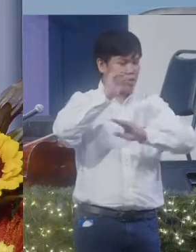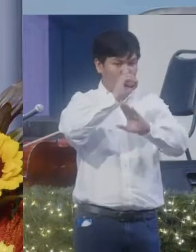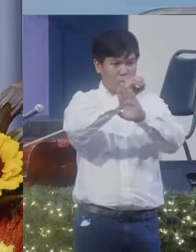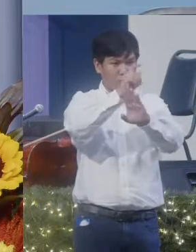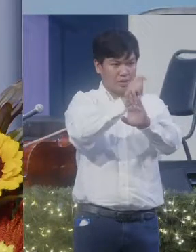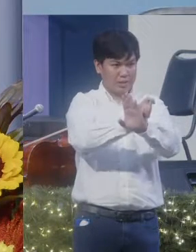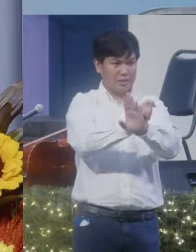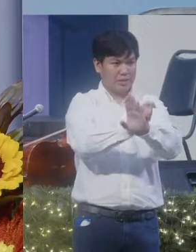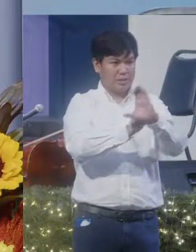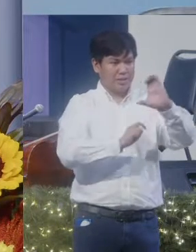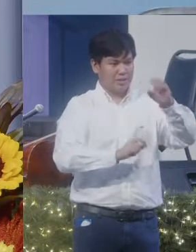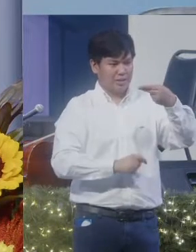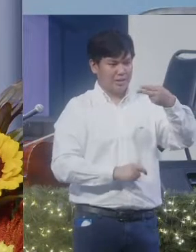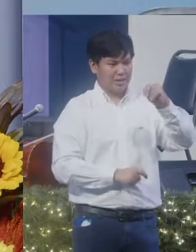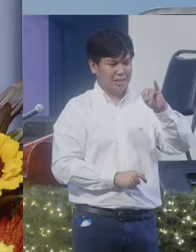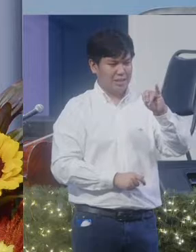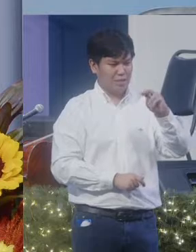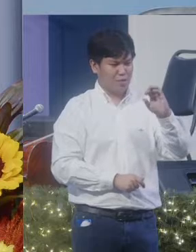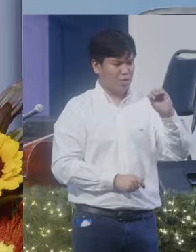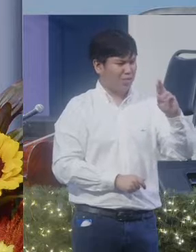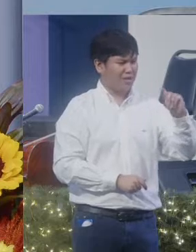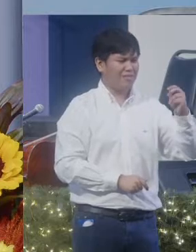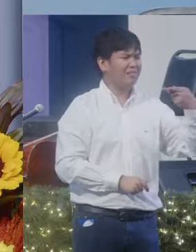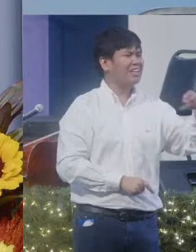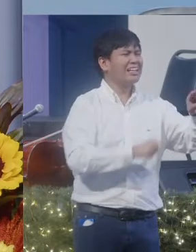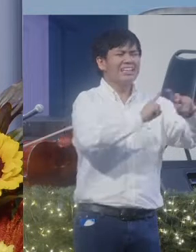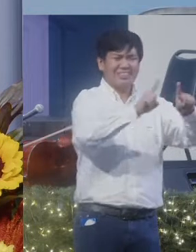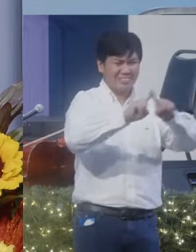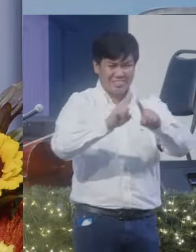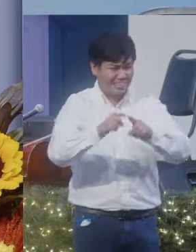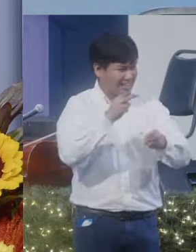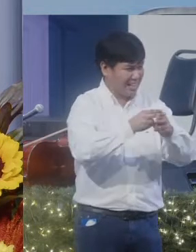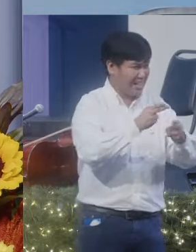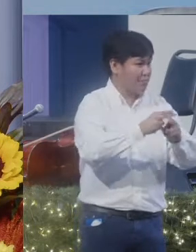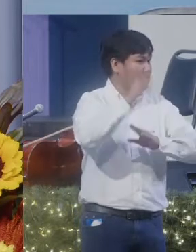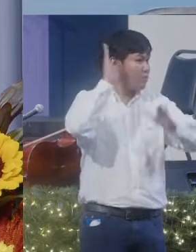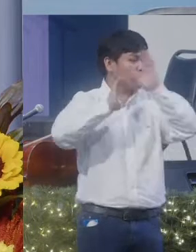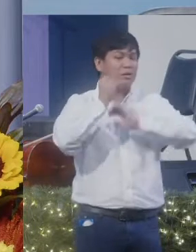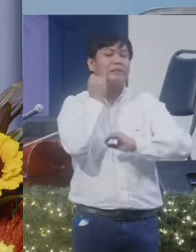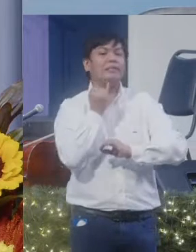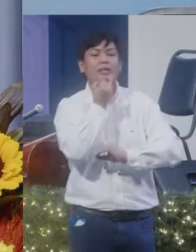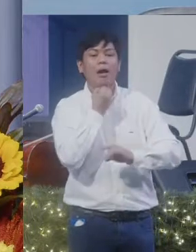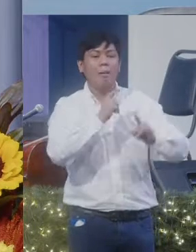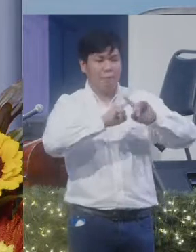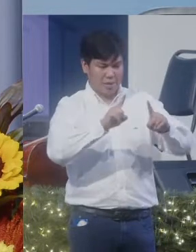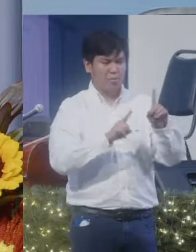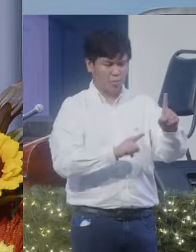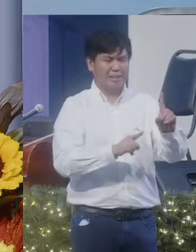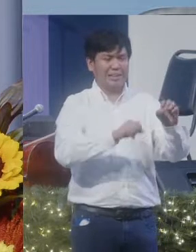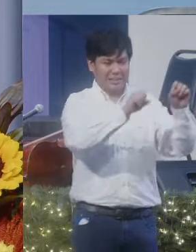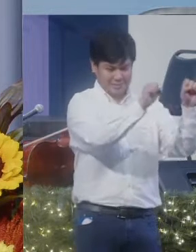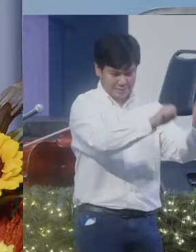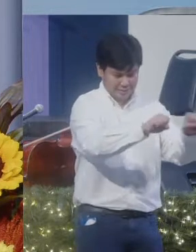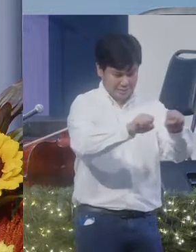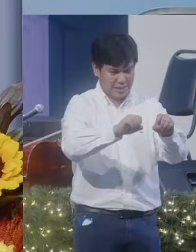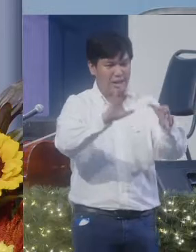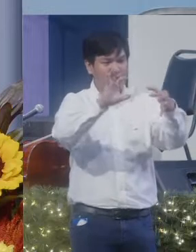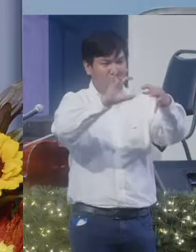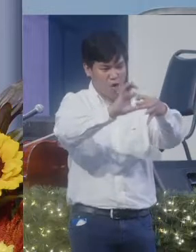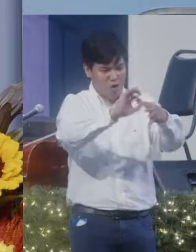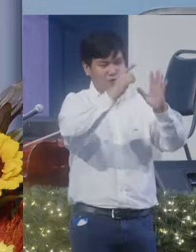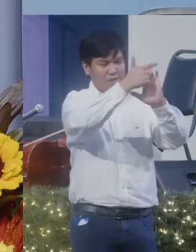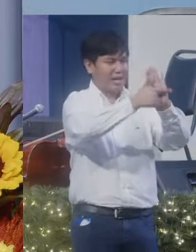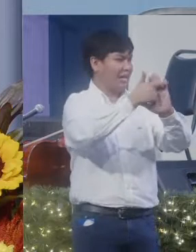dito, Chinnereth. So marami siya ibang pangalan, pero iisa lang po ang lugar na ito. He was standing by the